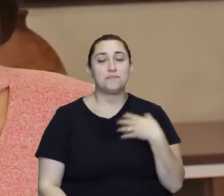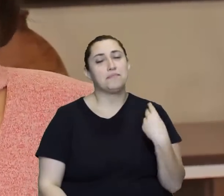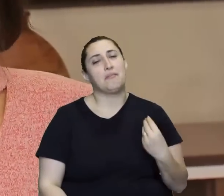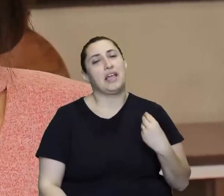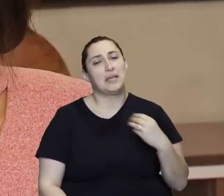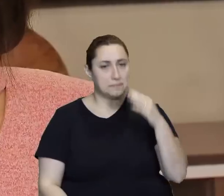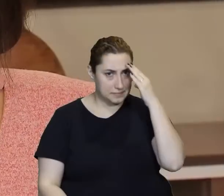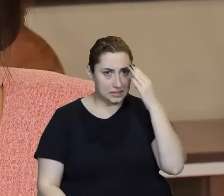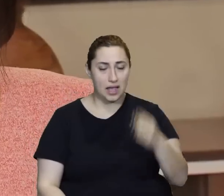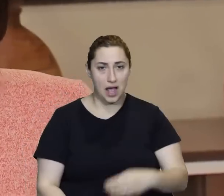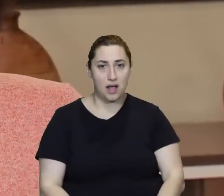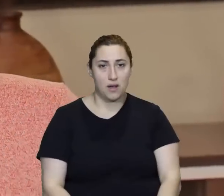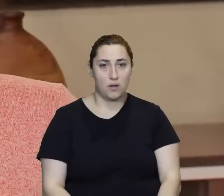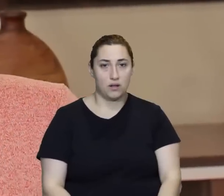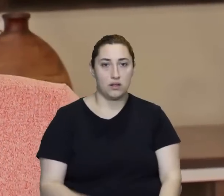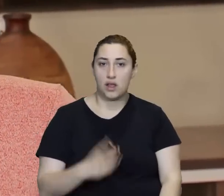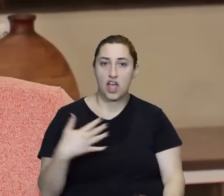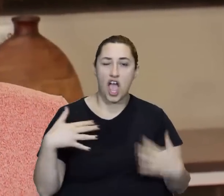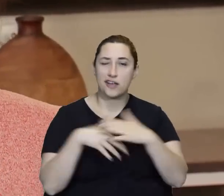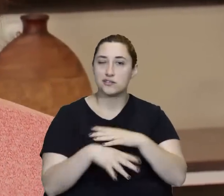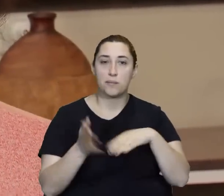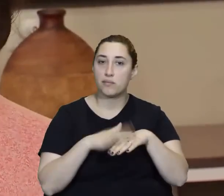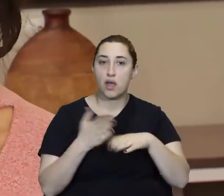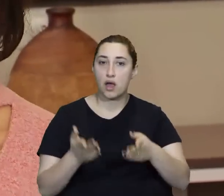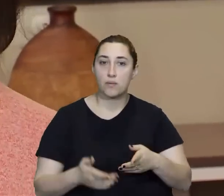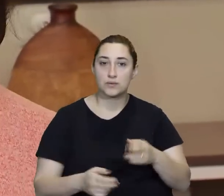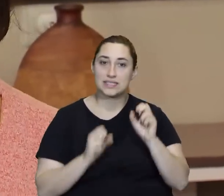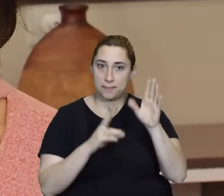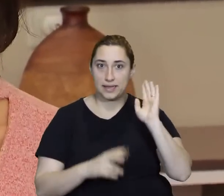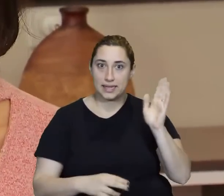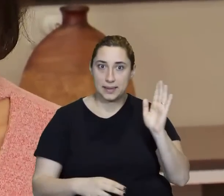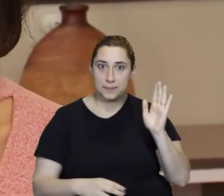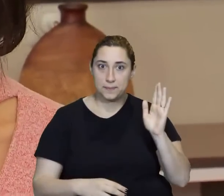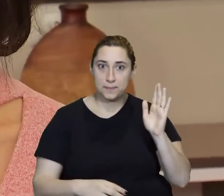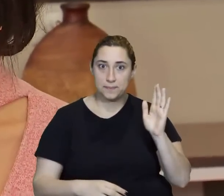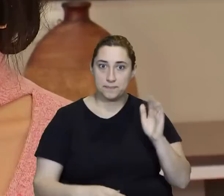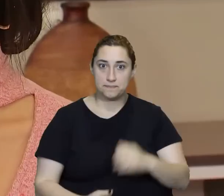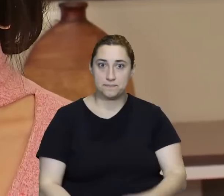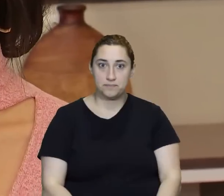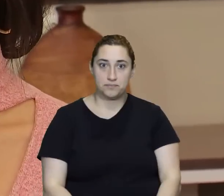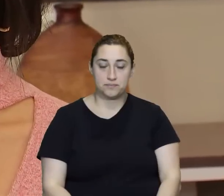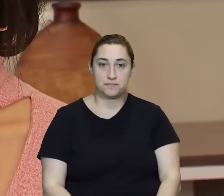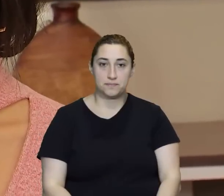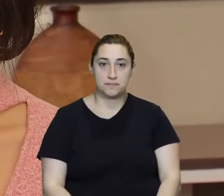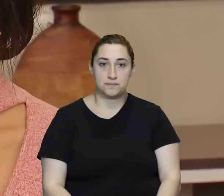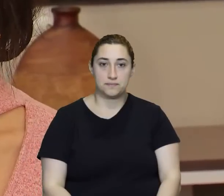İyi ben de, sağ ol. Akşam ne yapıyorsun? Sinemaya gidelim mi birlikte?